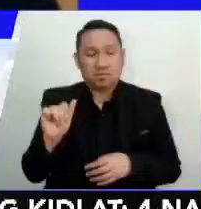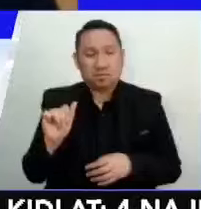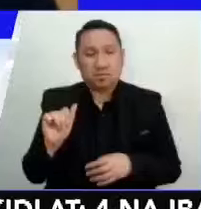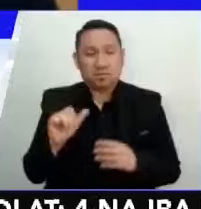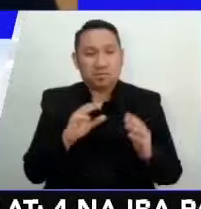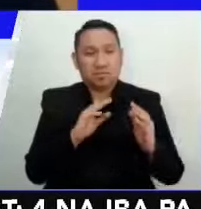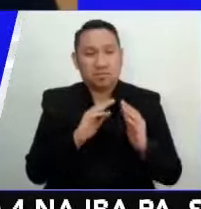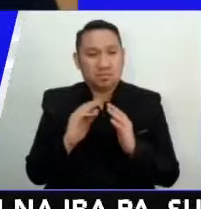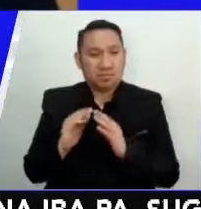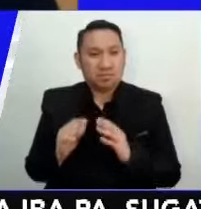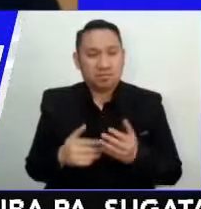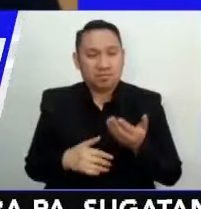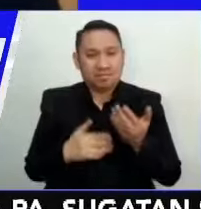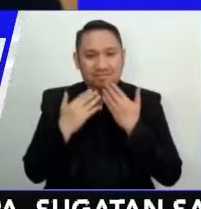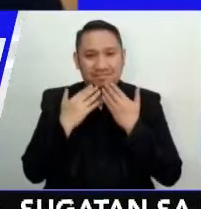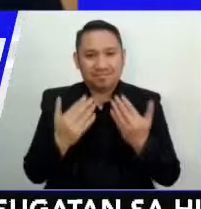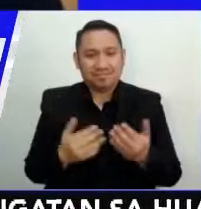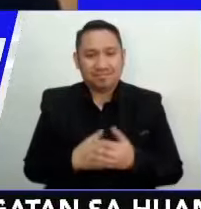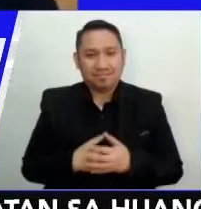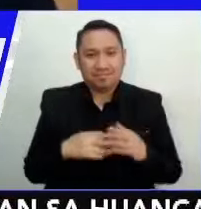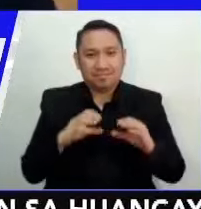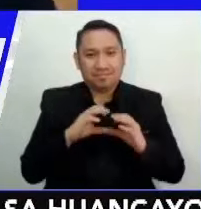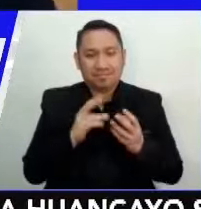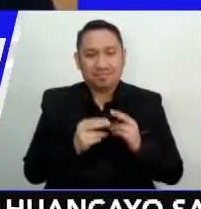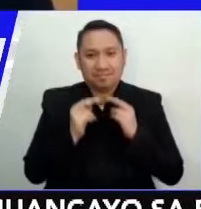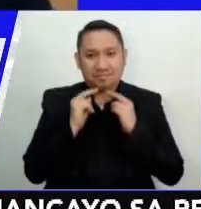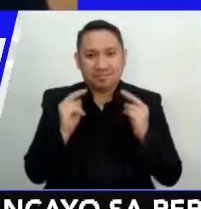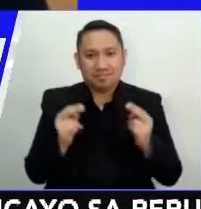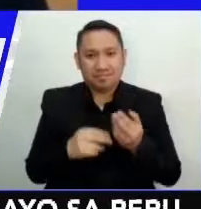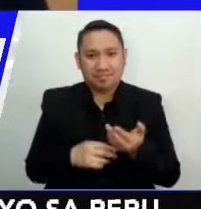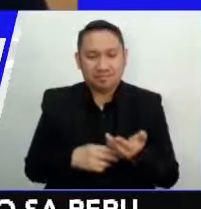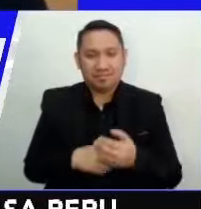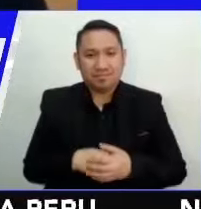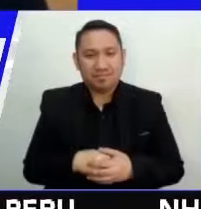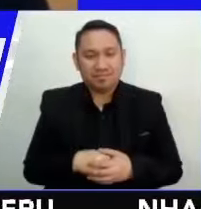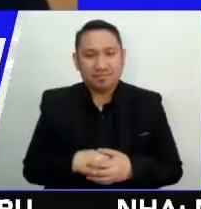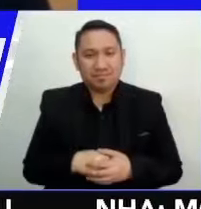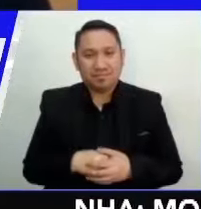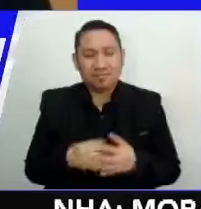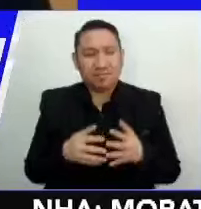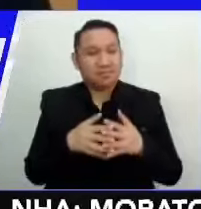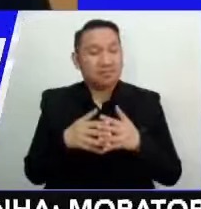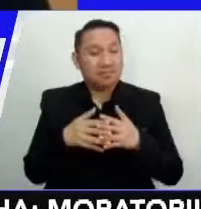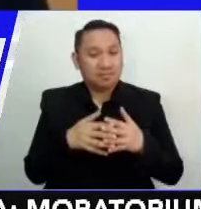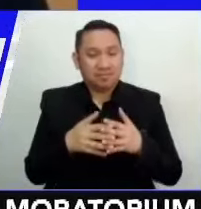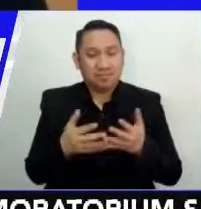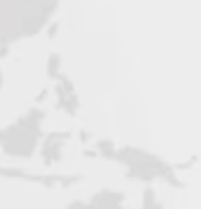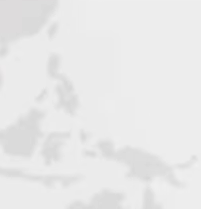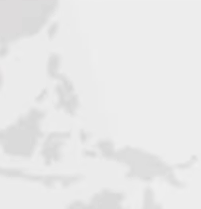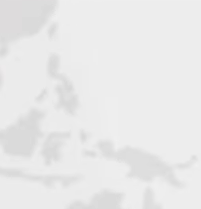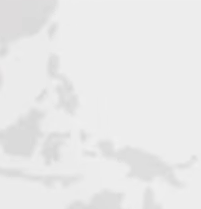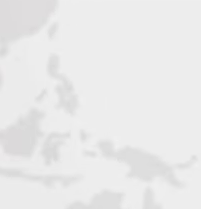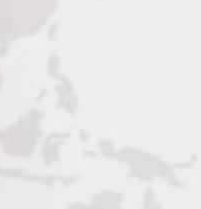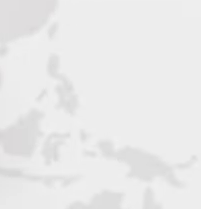salamat G integrated new ringer daan JR nasa pennsylvania USA ingat ka Good